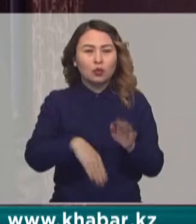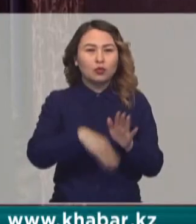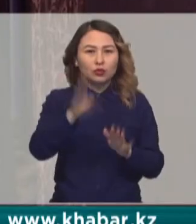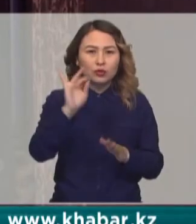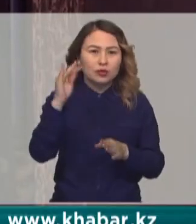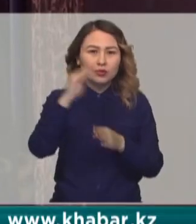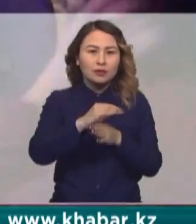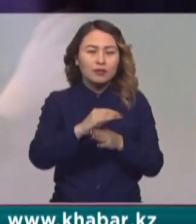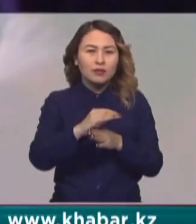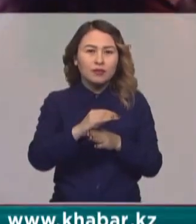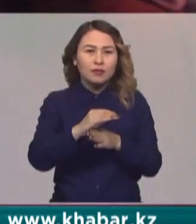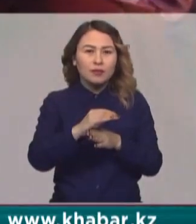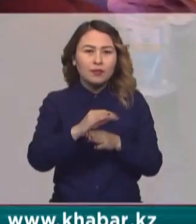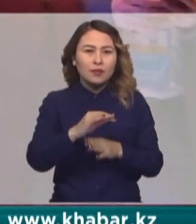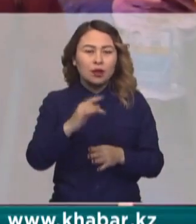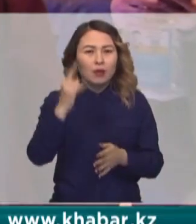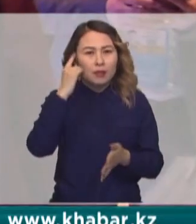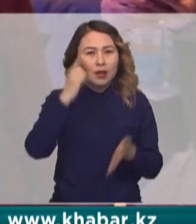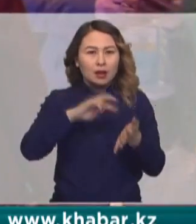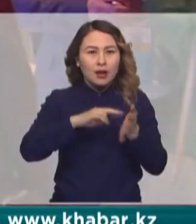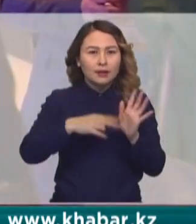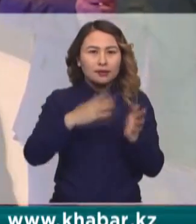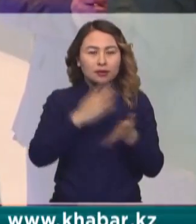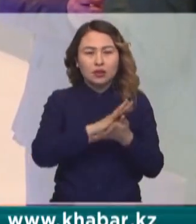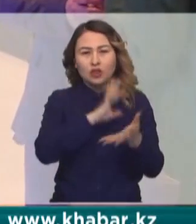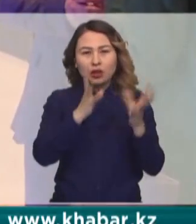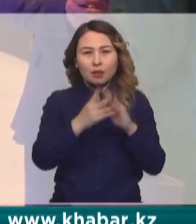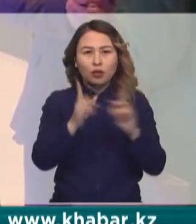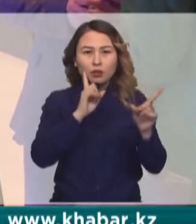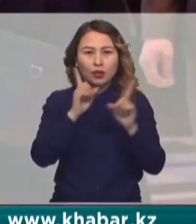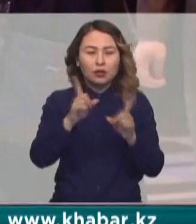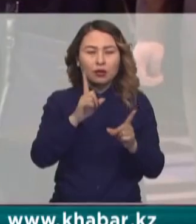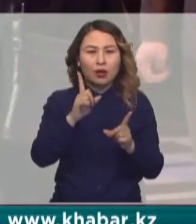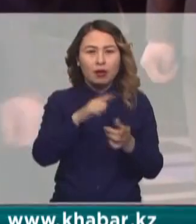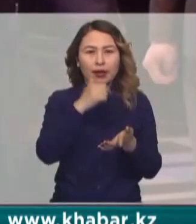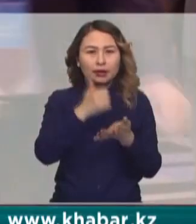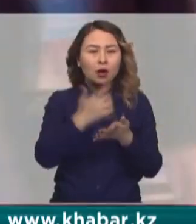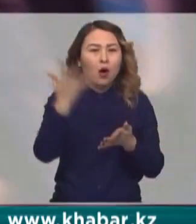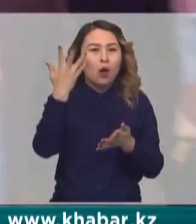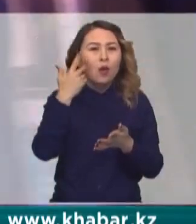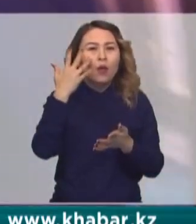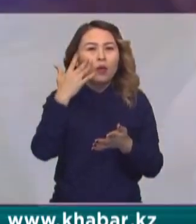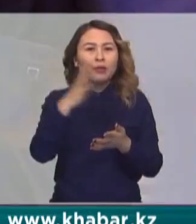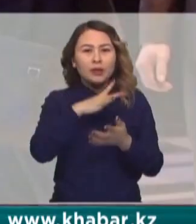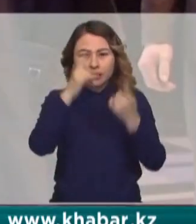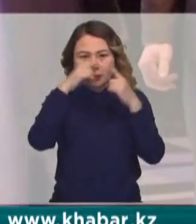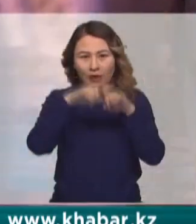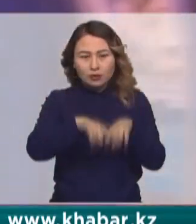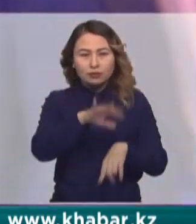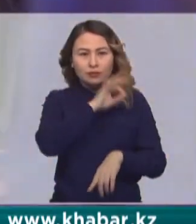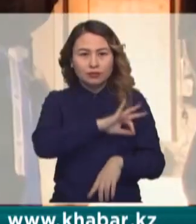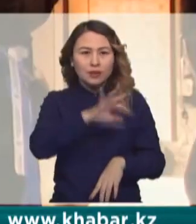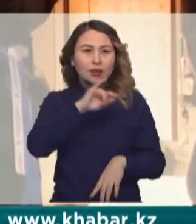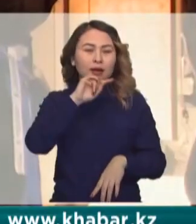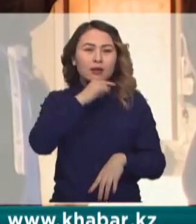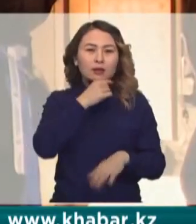деген мүмкіндік сондай ой бар. Жалпы үкімет басшысының айтуынша жасанды интеллект технологиясын пайдаланудан